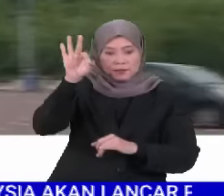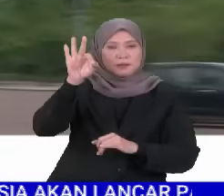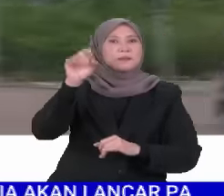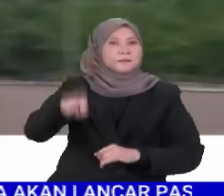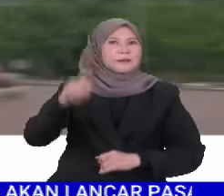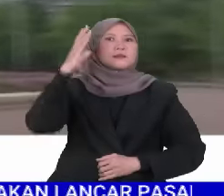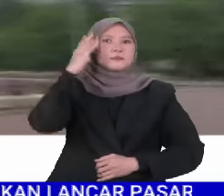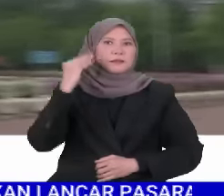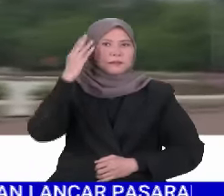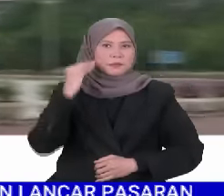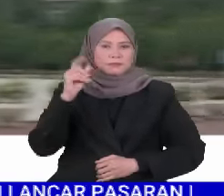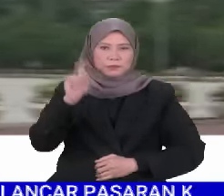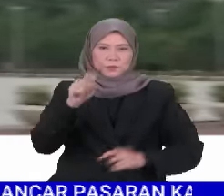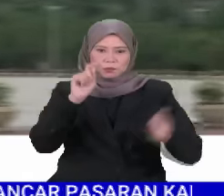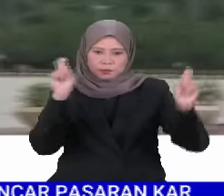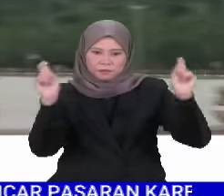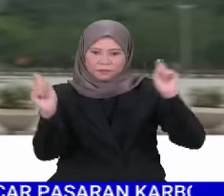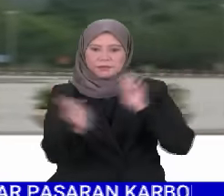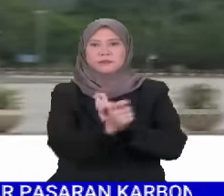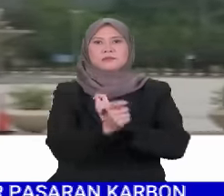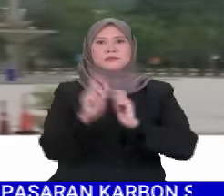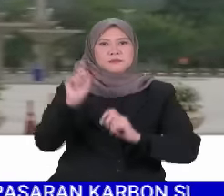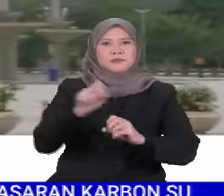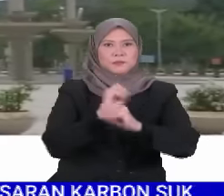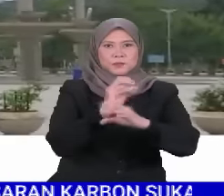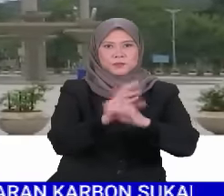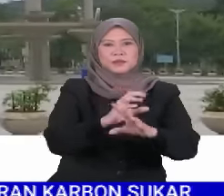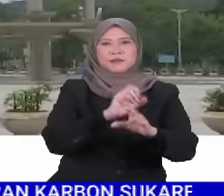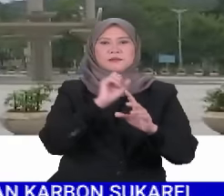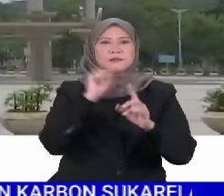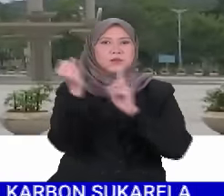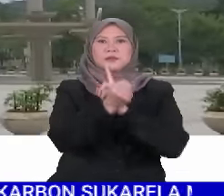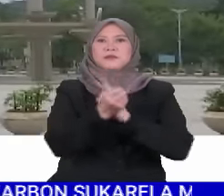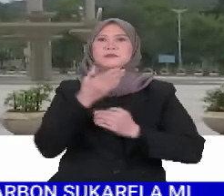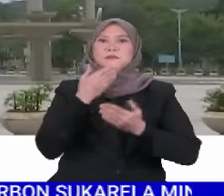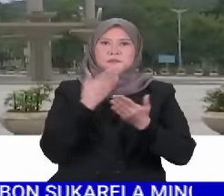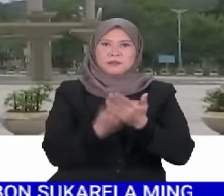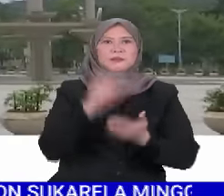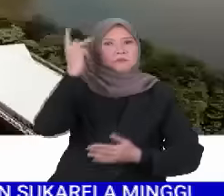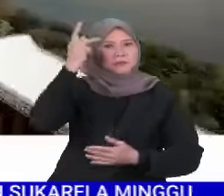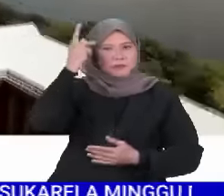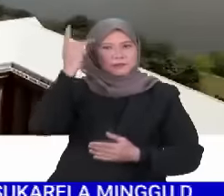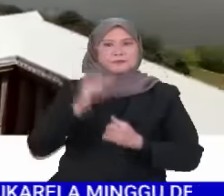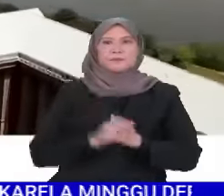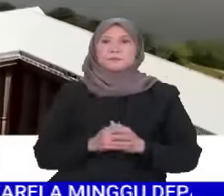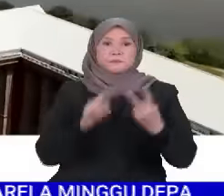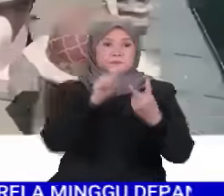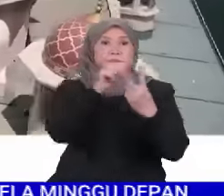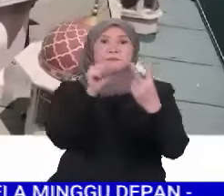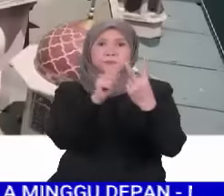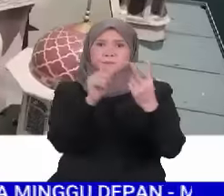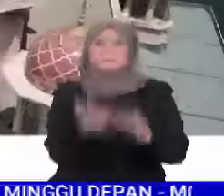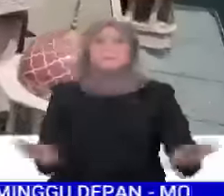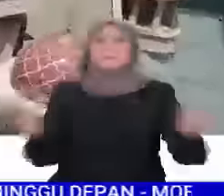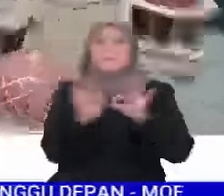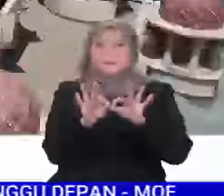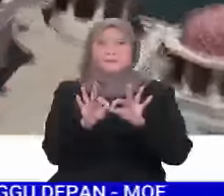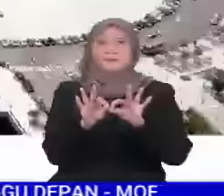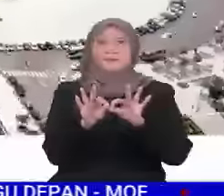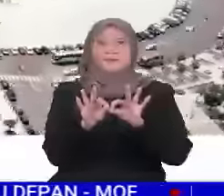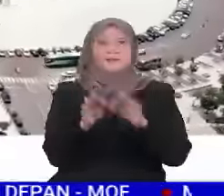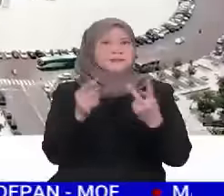berpengalaman ingin membangun perubahan serta berusaha mewujudkan per sekitaran politik yang baik Selain itu dua komponen utama juga perlu diambil